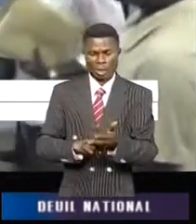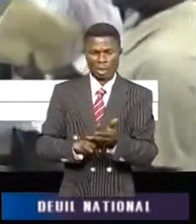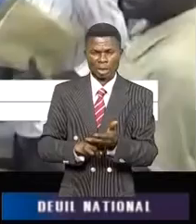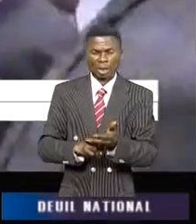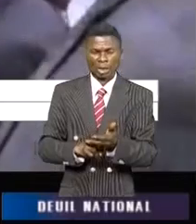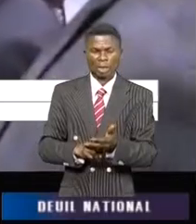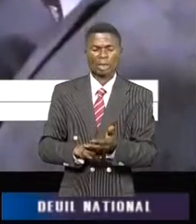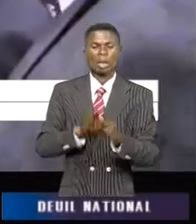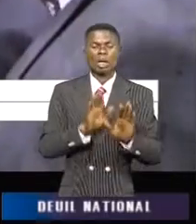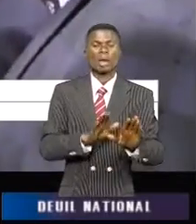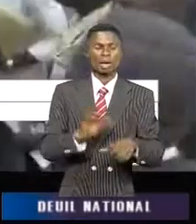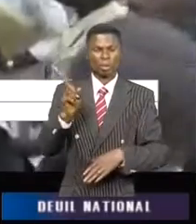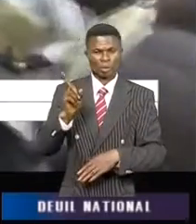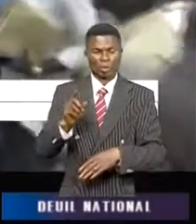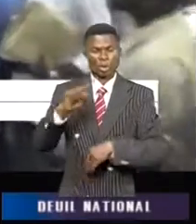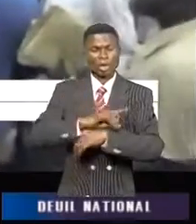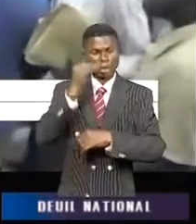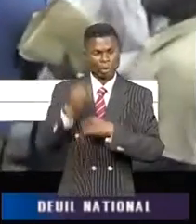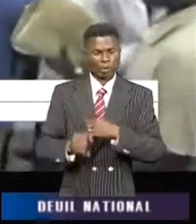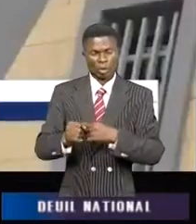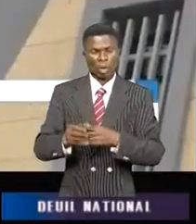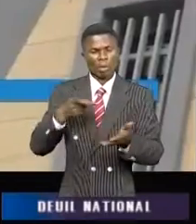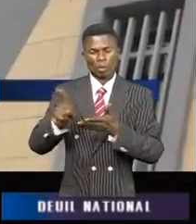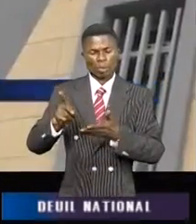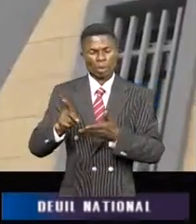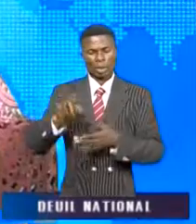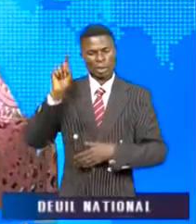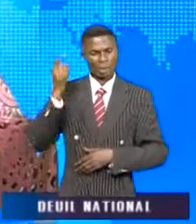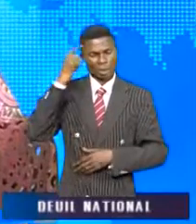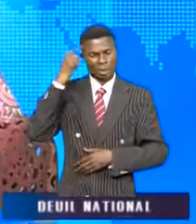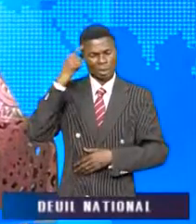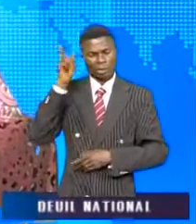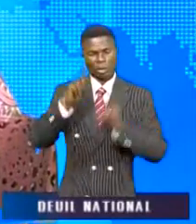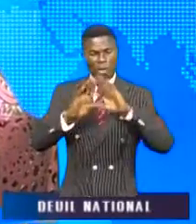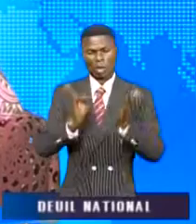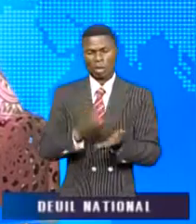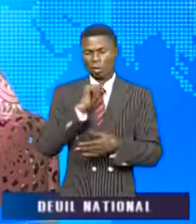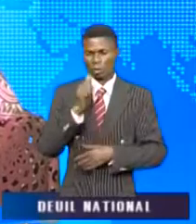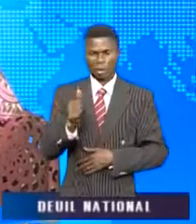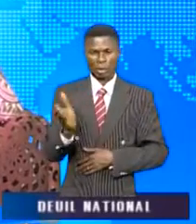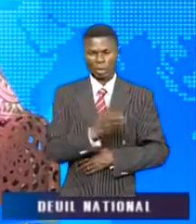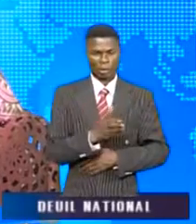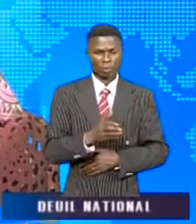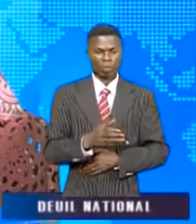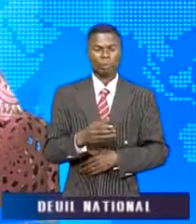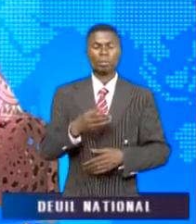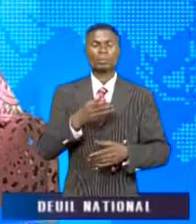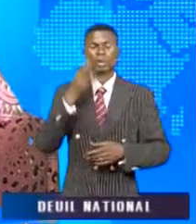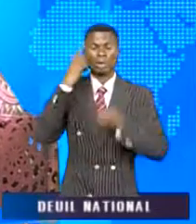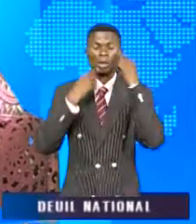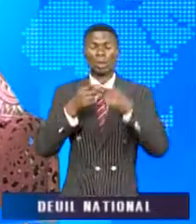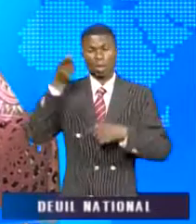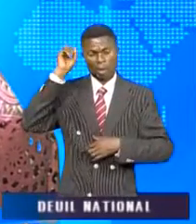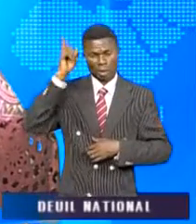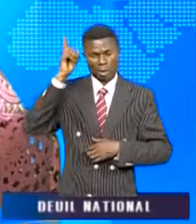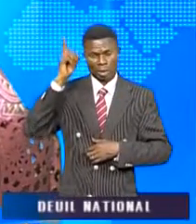de ne pas attendre les derniers jours pour s'acquitter de leurs obligations citoyennes. Le cri de cœur lancé récemment